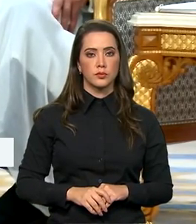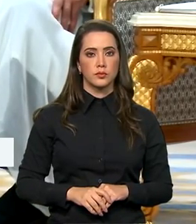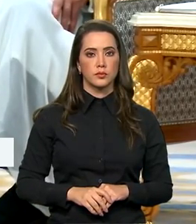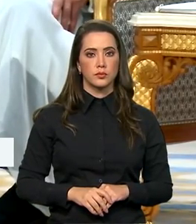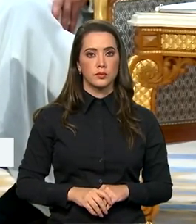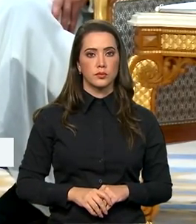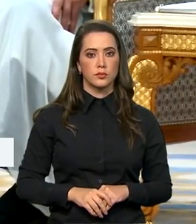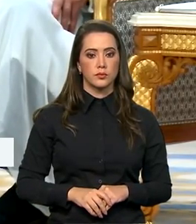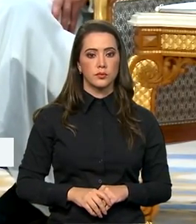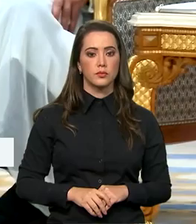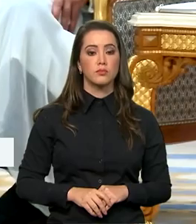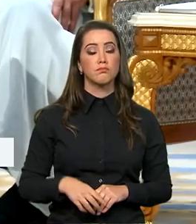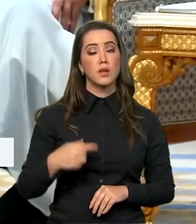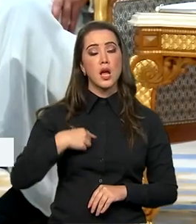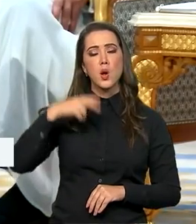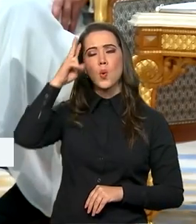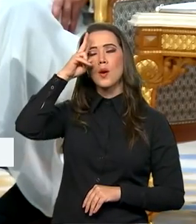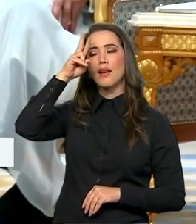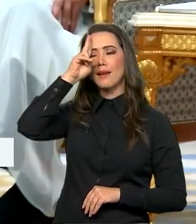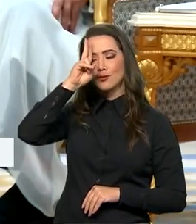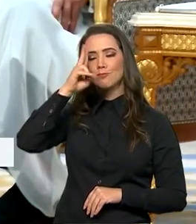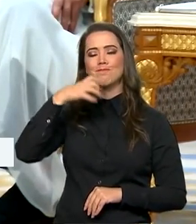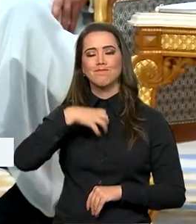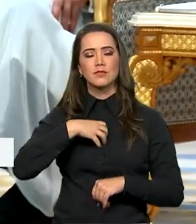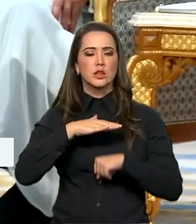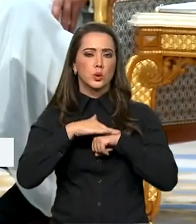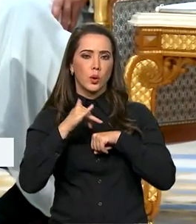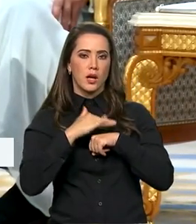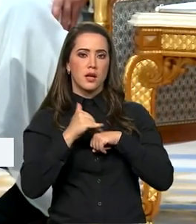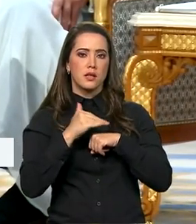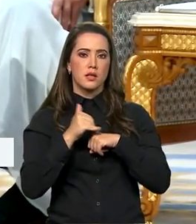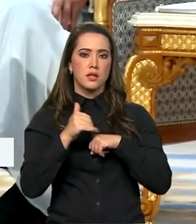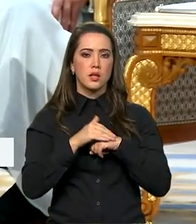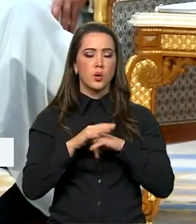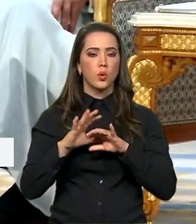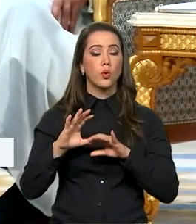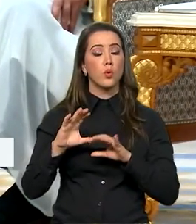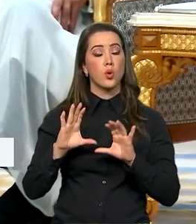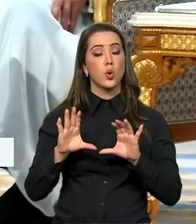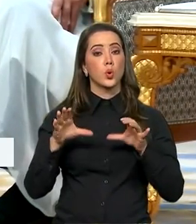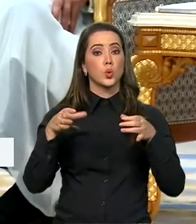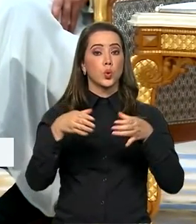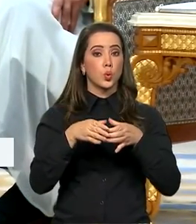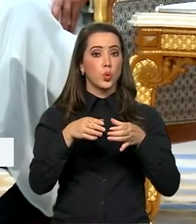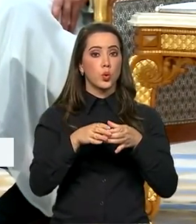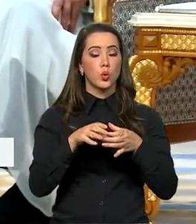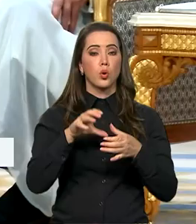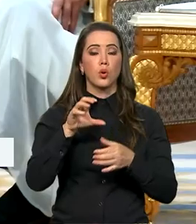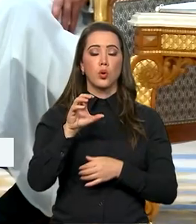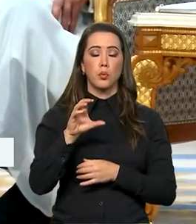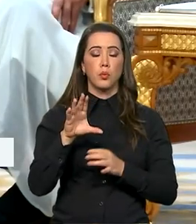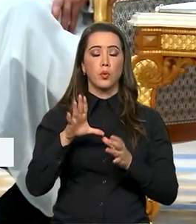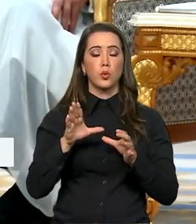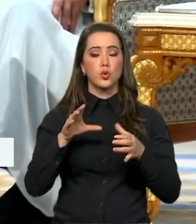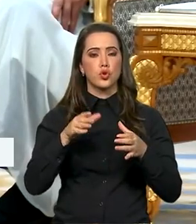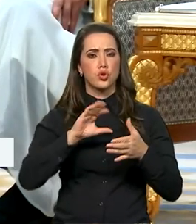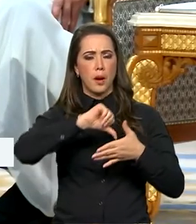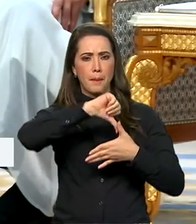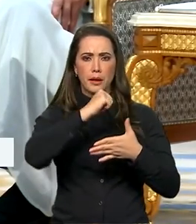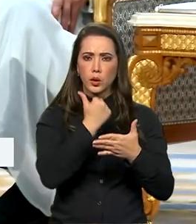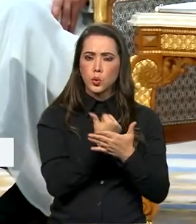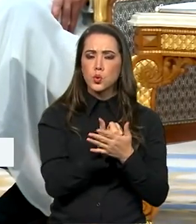المجالات. Recordo com carinho a realização da cúpula América do Sul Países Árabes,